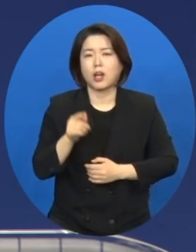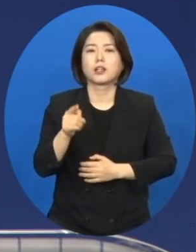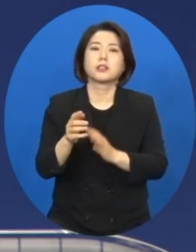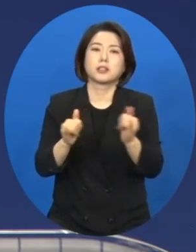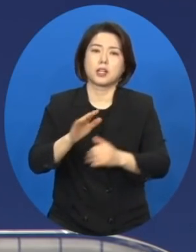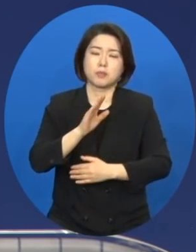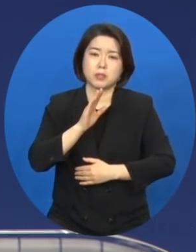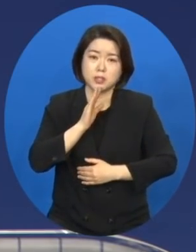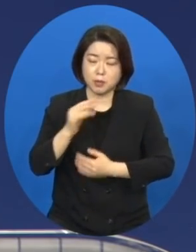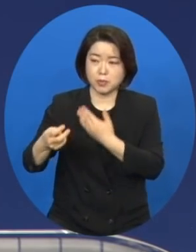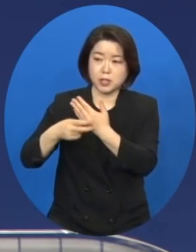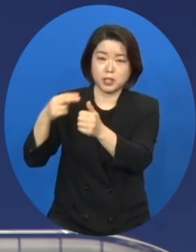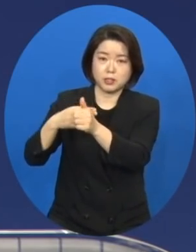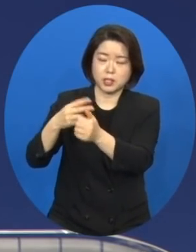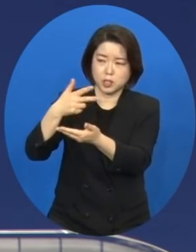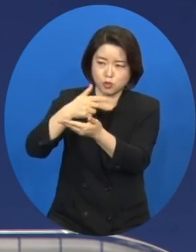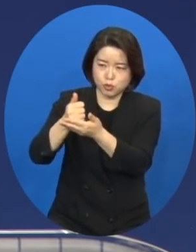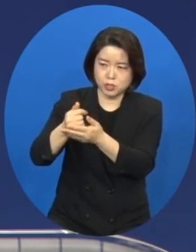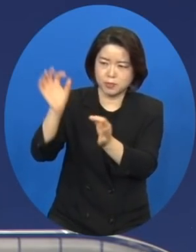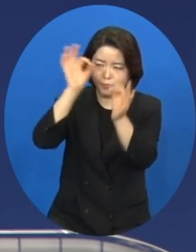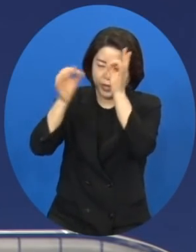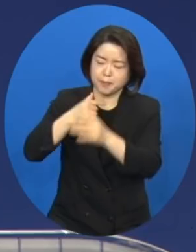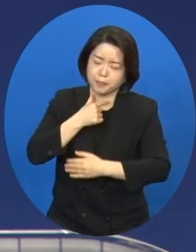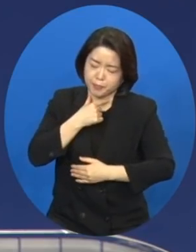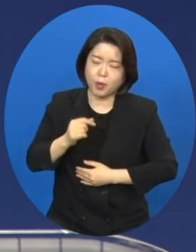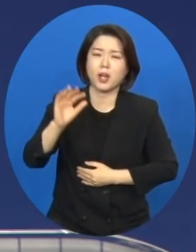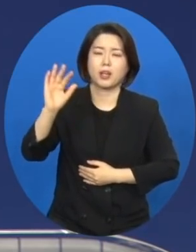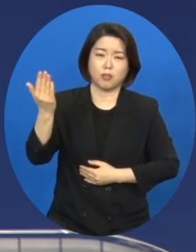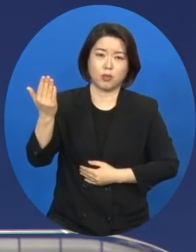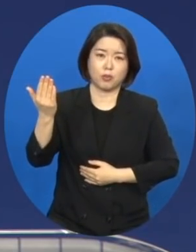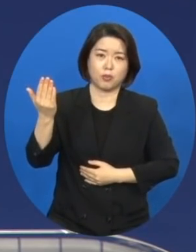참된 의사이신 주님을 찾아가는 겁니다.